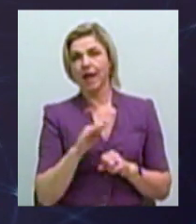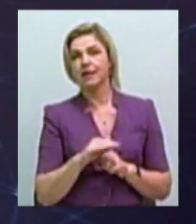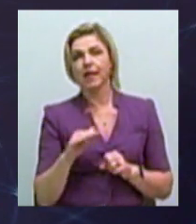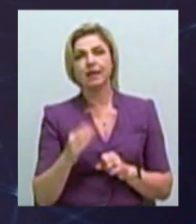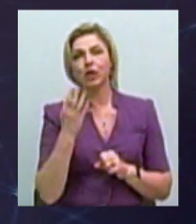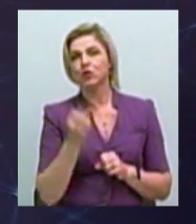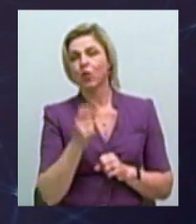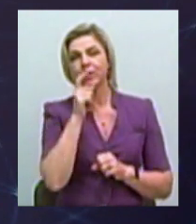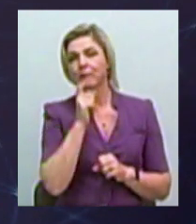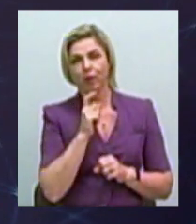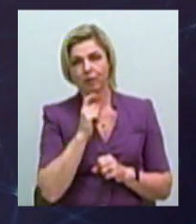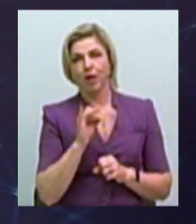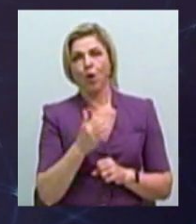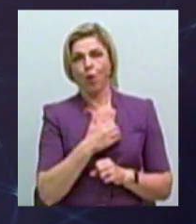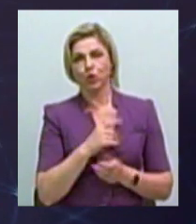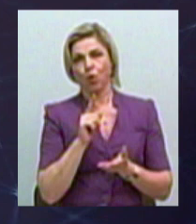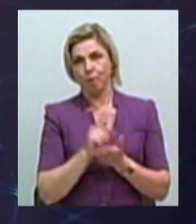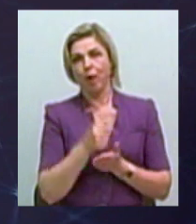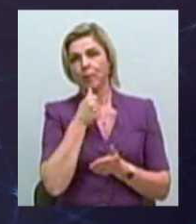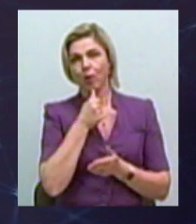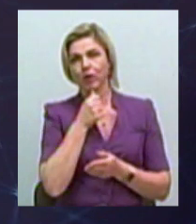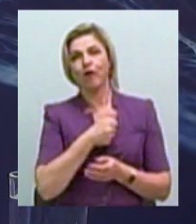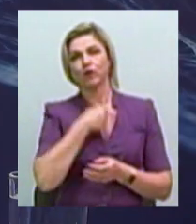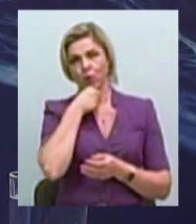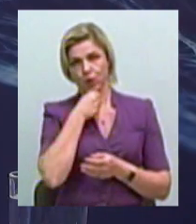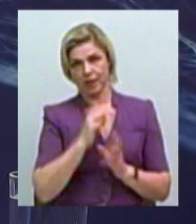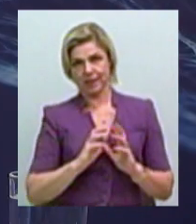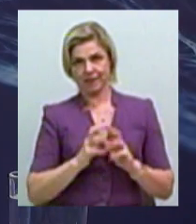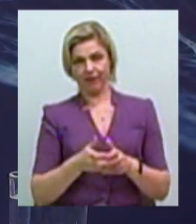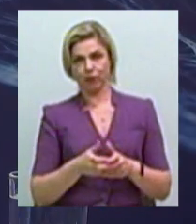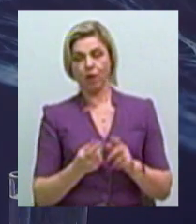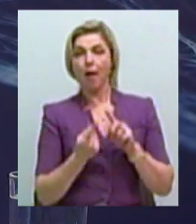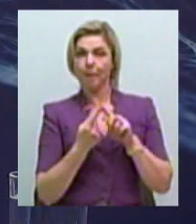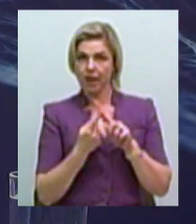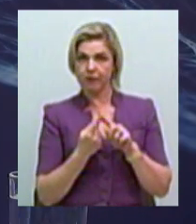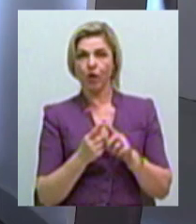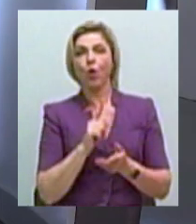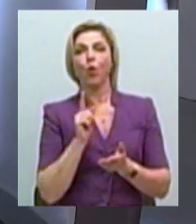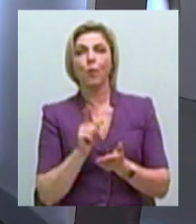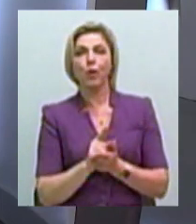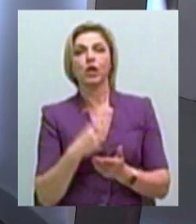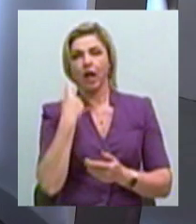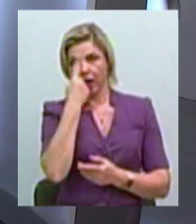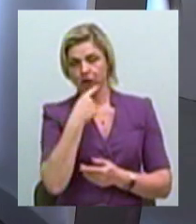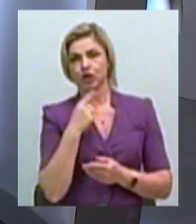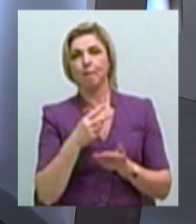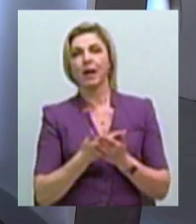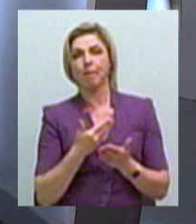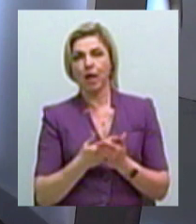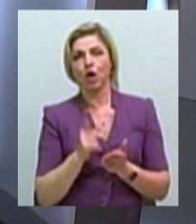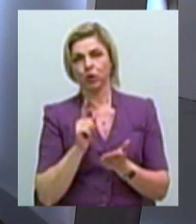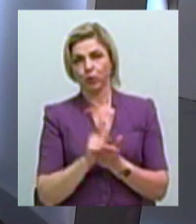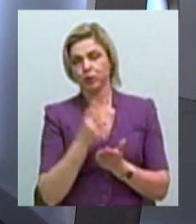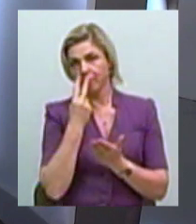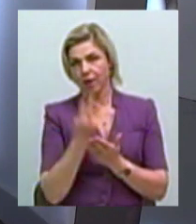ідентифікує як дитина, їй обов'язково хочеться спробувати того дорослого світу. Це перший момент, що обов'язково власним прикладом ми маємо